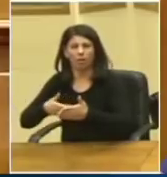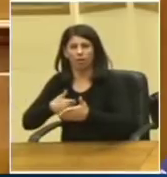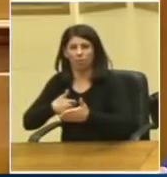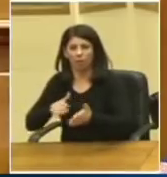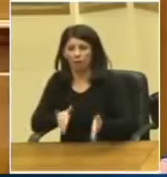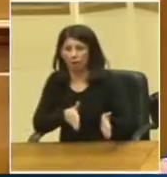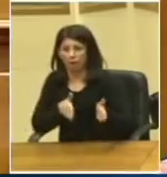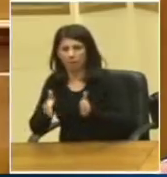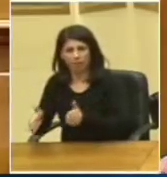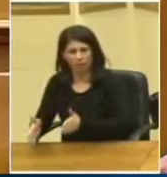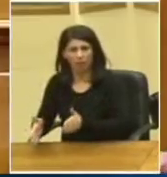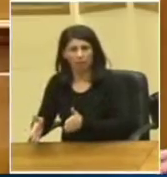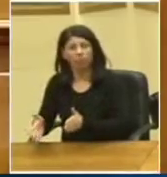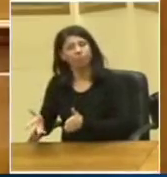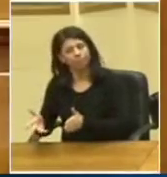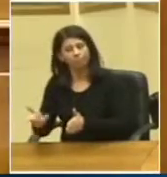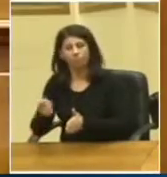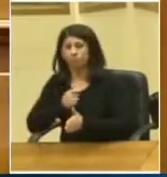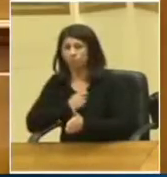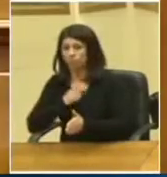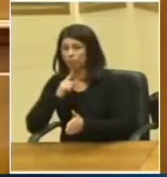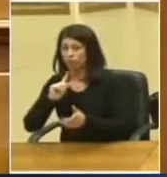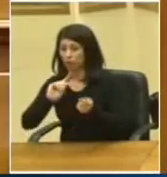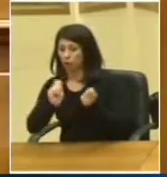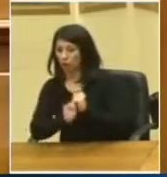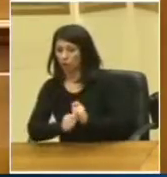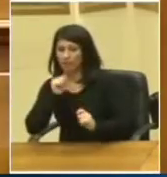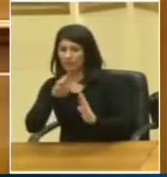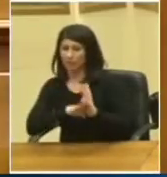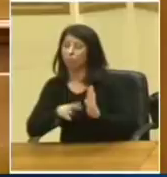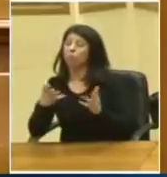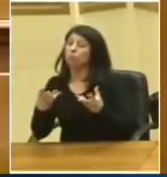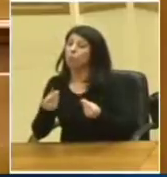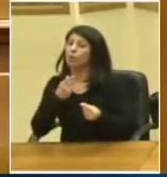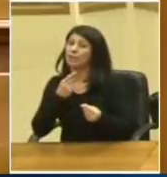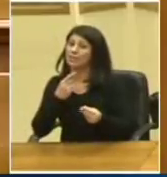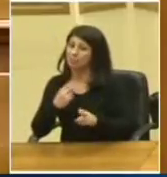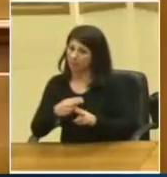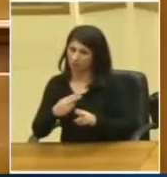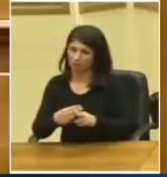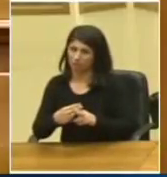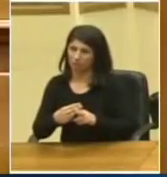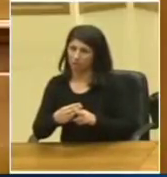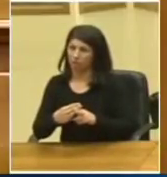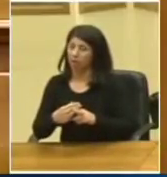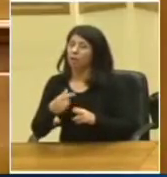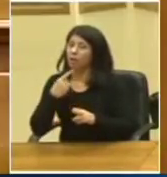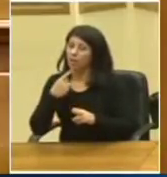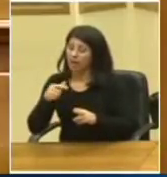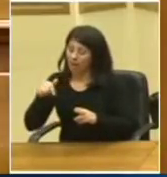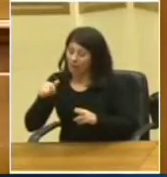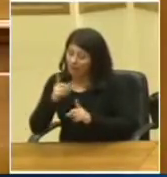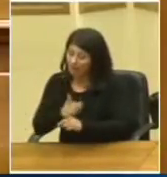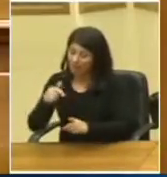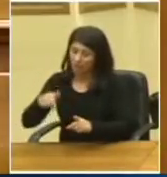αντίθετα, εκτιμήσαμε ότι η αναθεώρηση αυτή είναι εξαιρετικά κρίσιμη. Κρίσιμη θα έλεγα ειδικά τώρα,